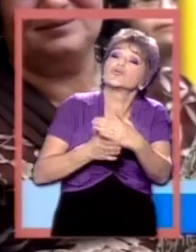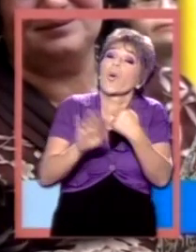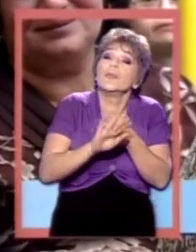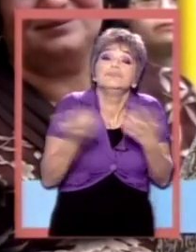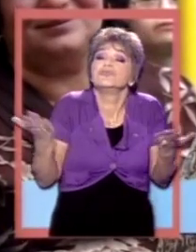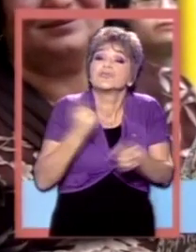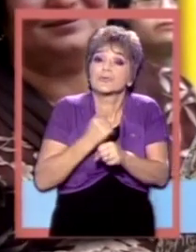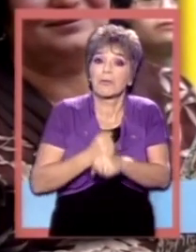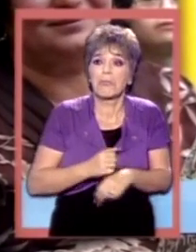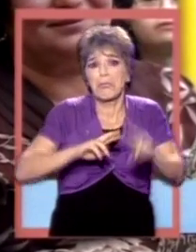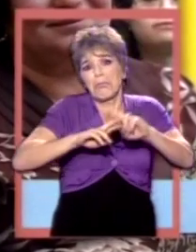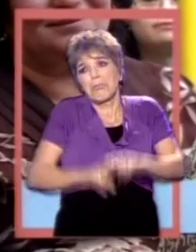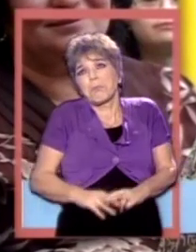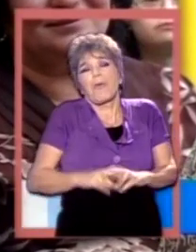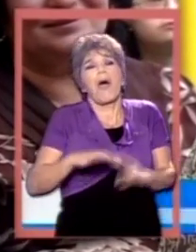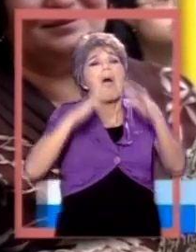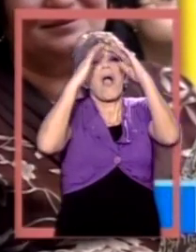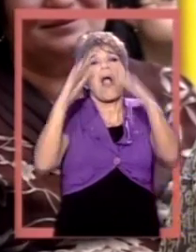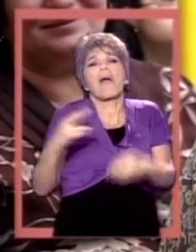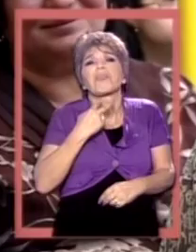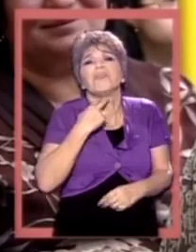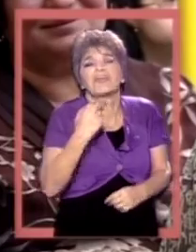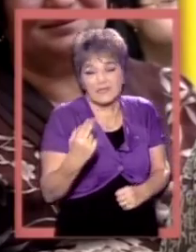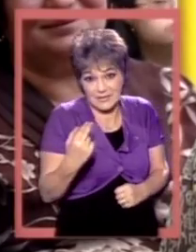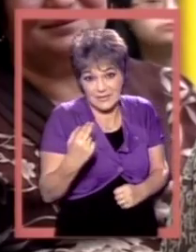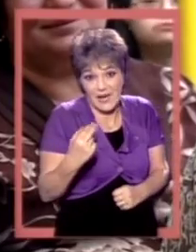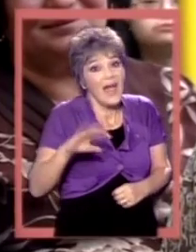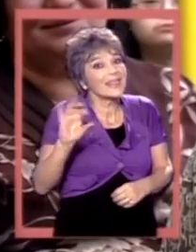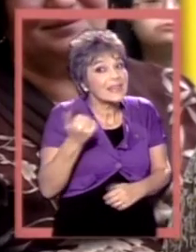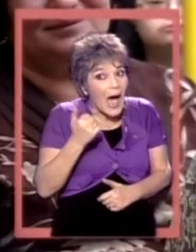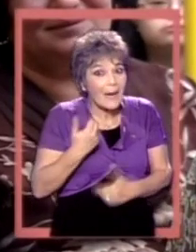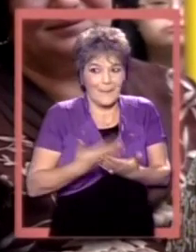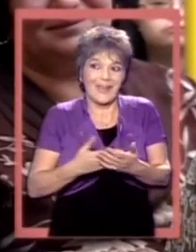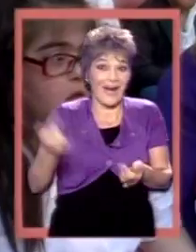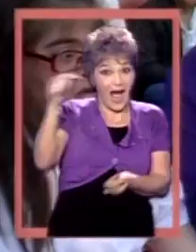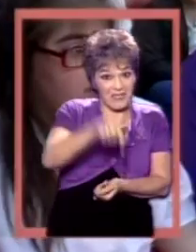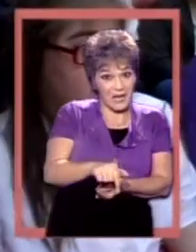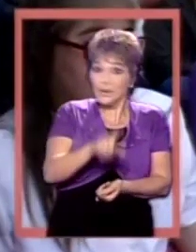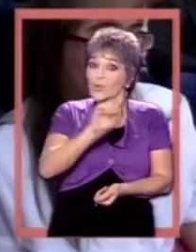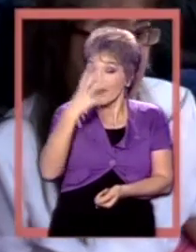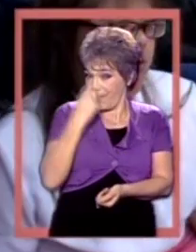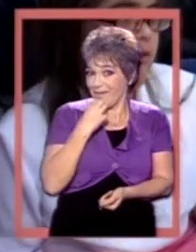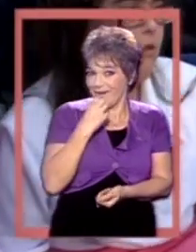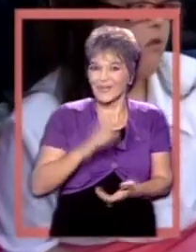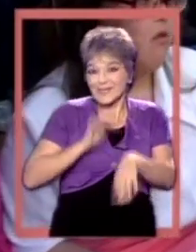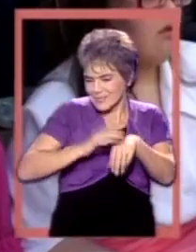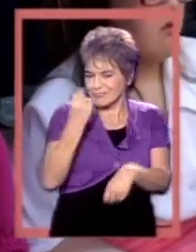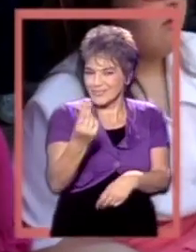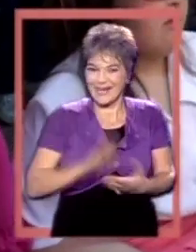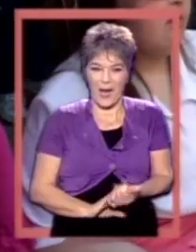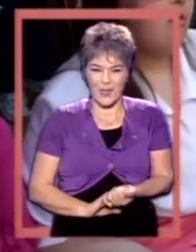stat. Da. Și chiar nu regret nimic din ce am făcut. Colegii, prietenii